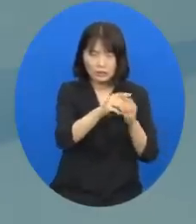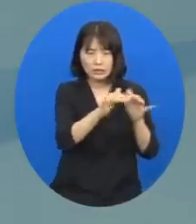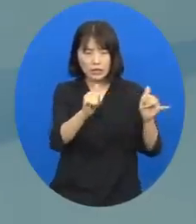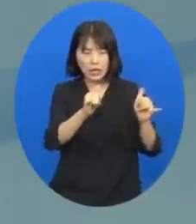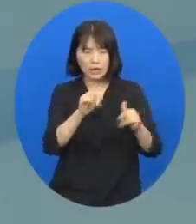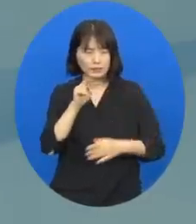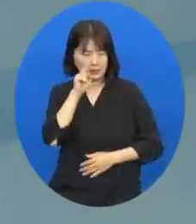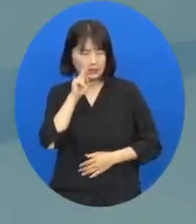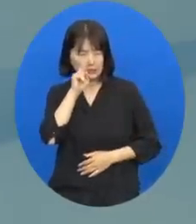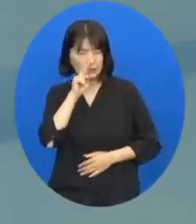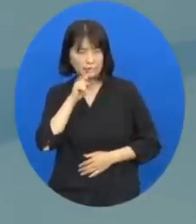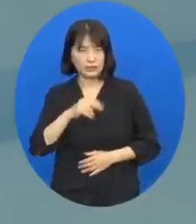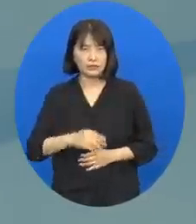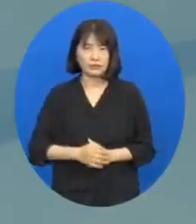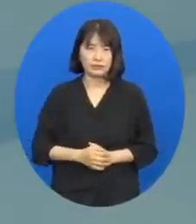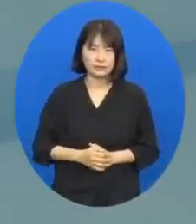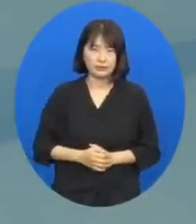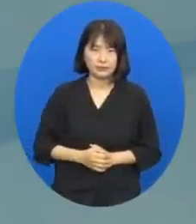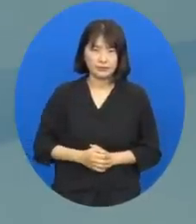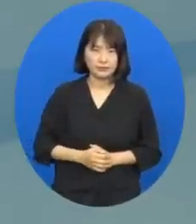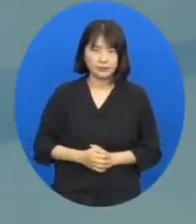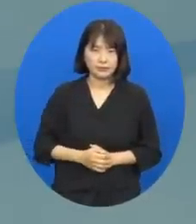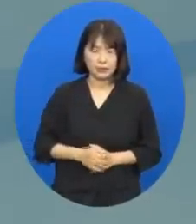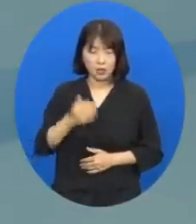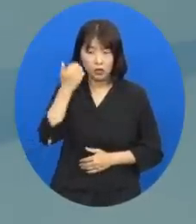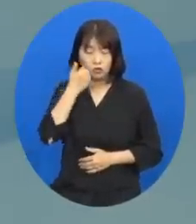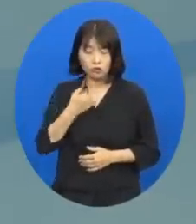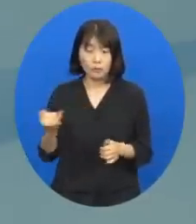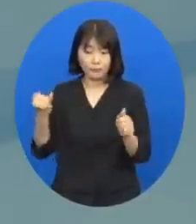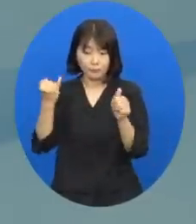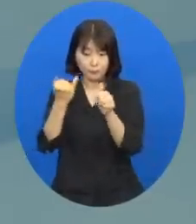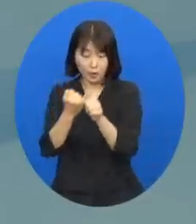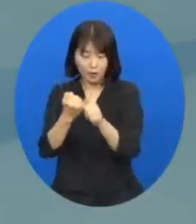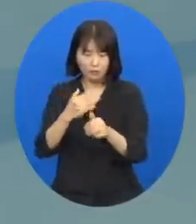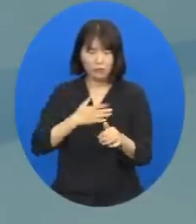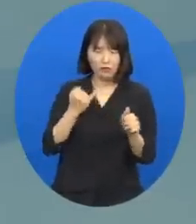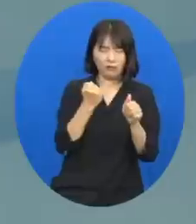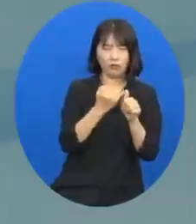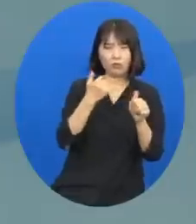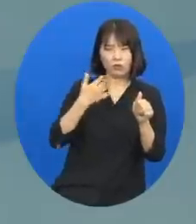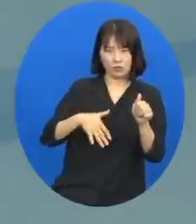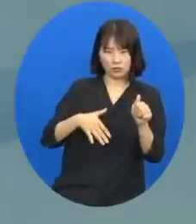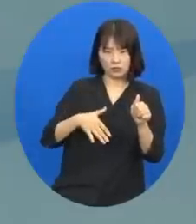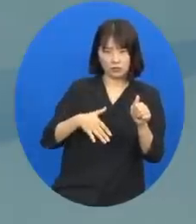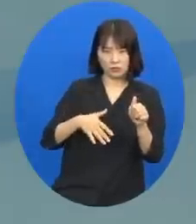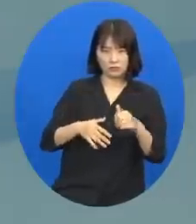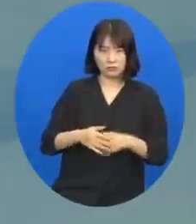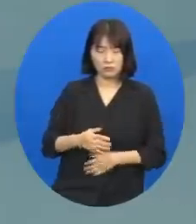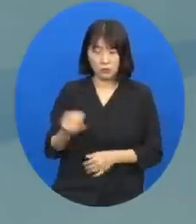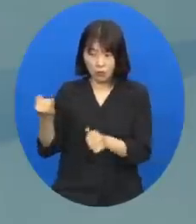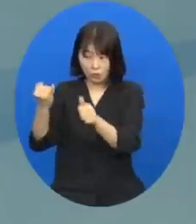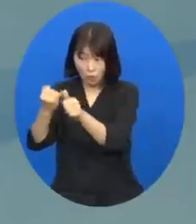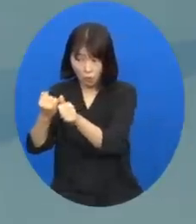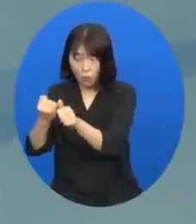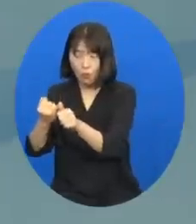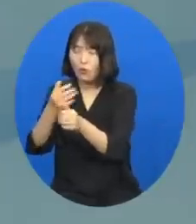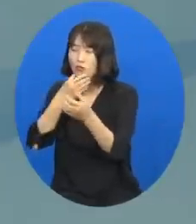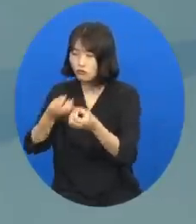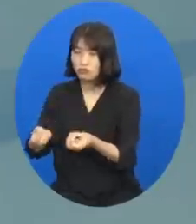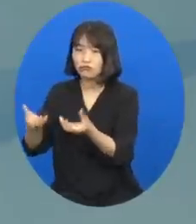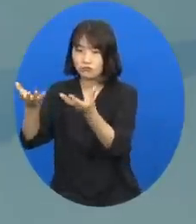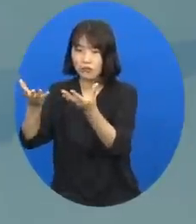된다는 거에요 누군가가 결혼했을 때 남 결혼하지 못했어요 결혼하면 축하할 일이 저는 친구가 아